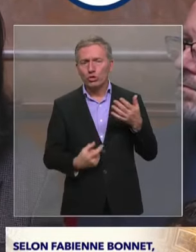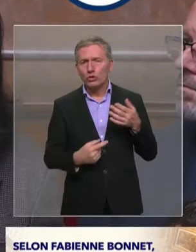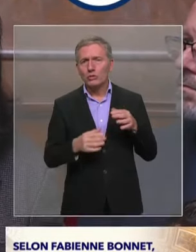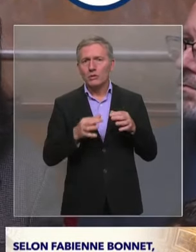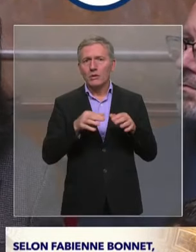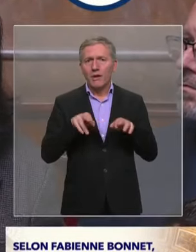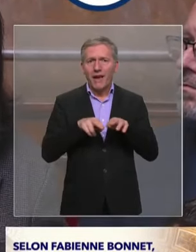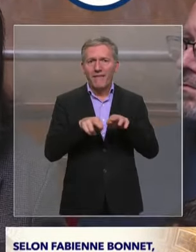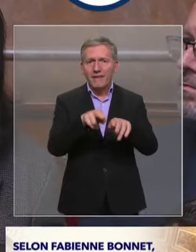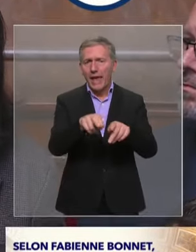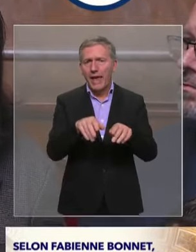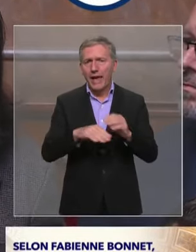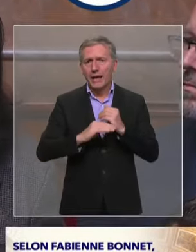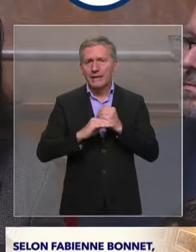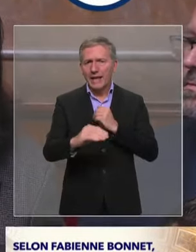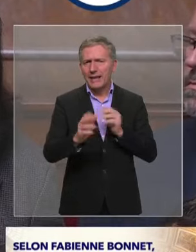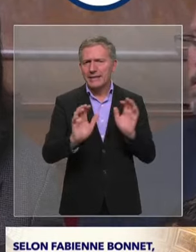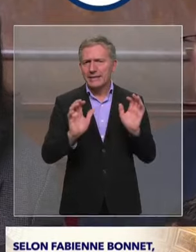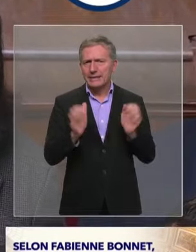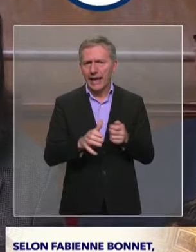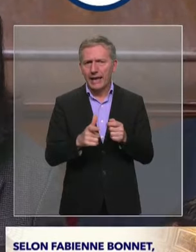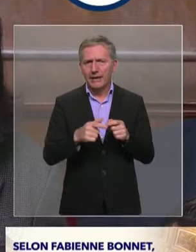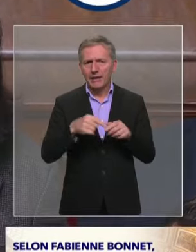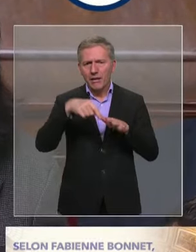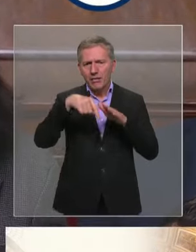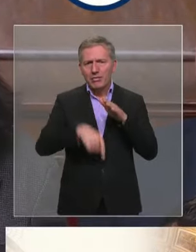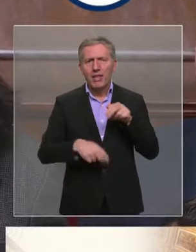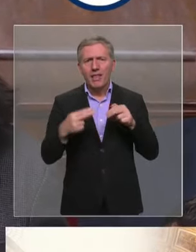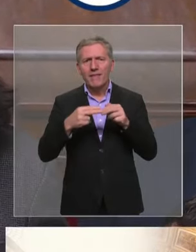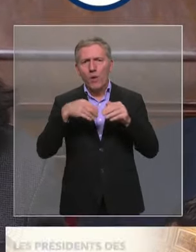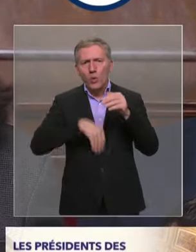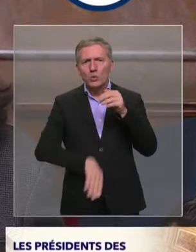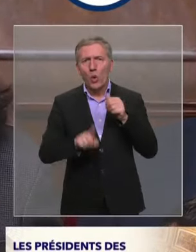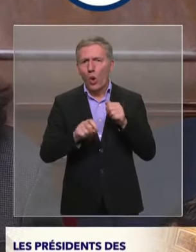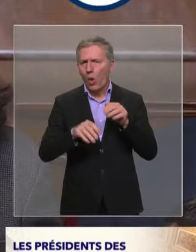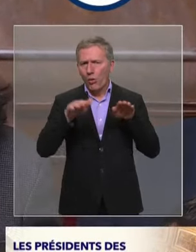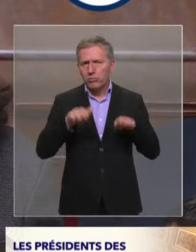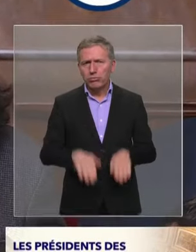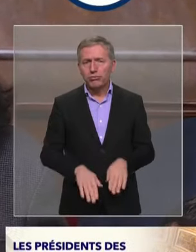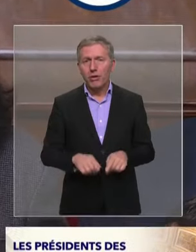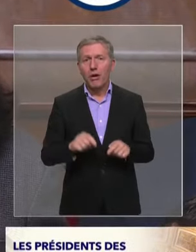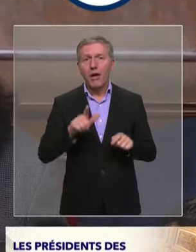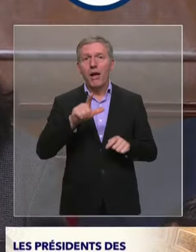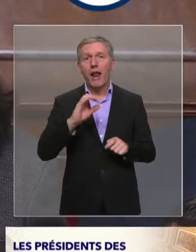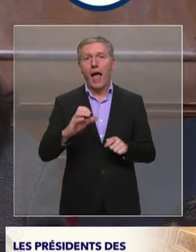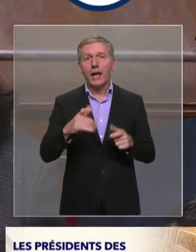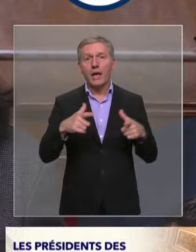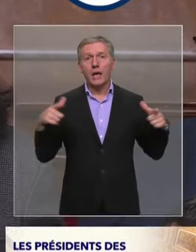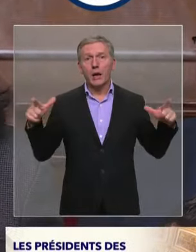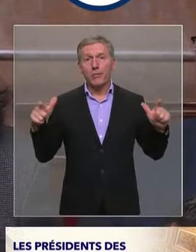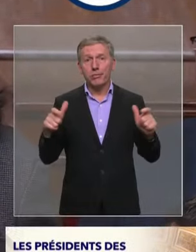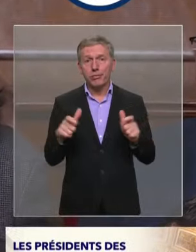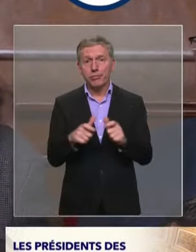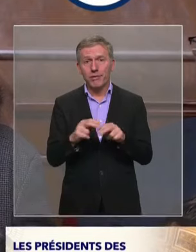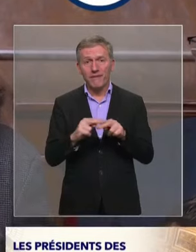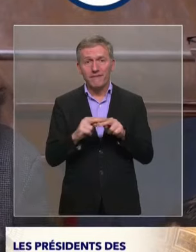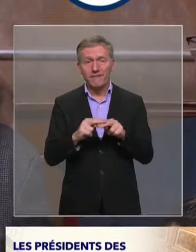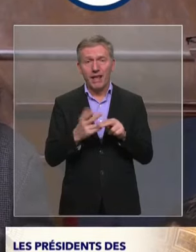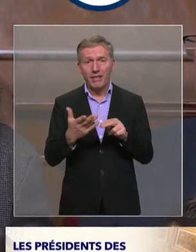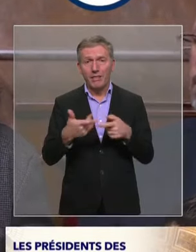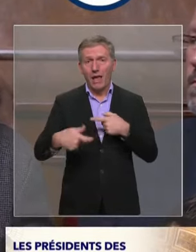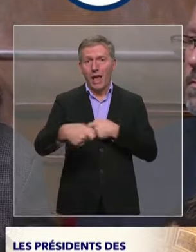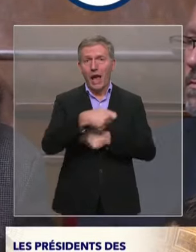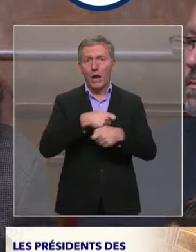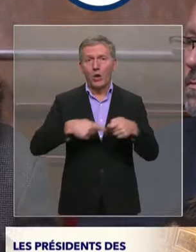sols sont asséchés, le niveau des nappes phréatiques est au plus bas et les lacs se vident. C'est toute une économie, en particulier